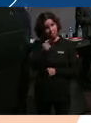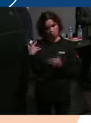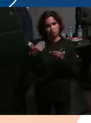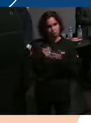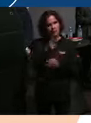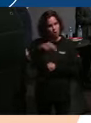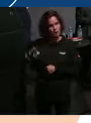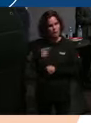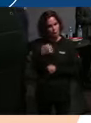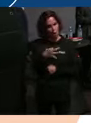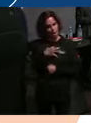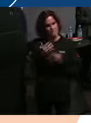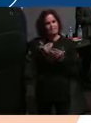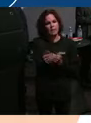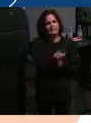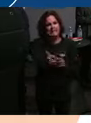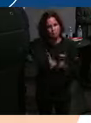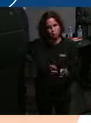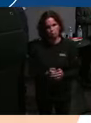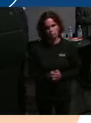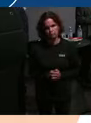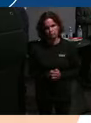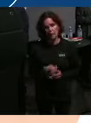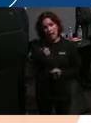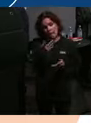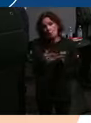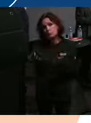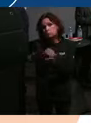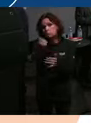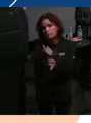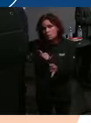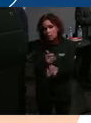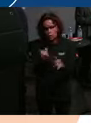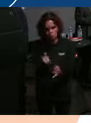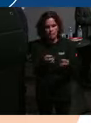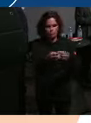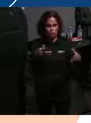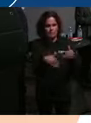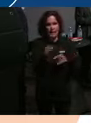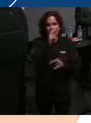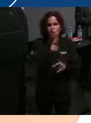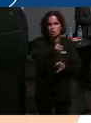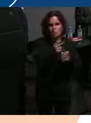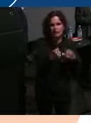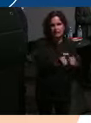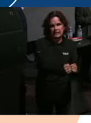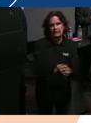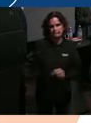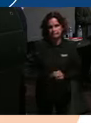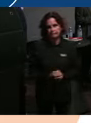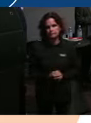også å ha det I fremtiden. Og det klart at en måte å oppnå det på å bygge ut mer fornybar energi.